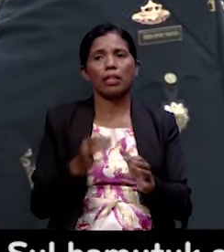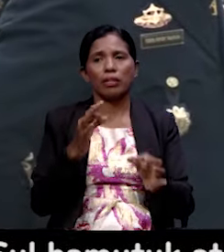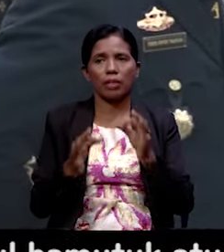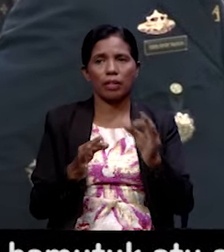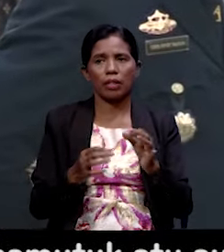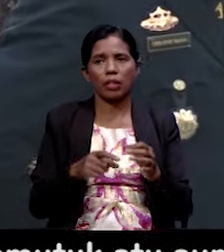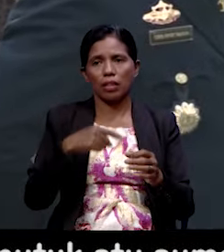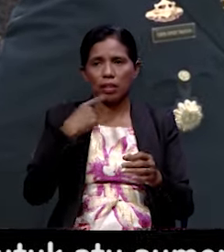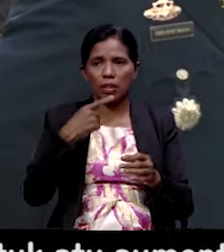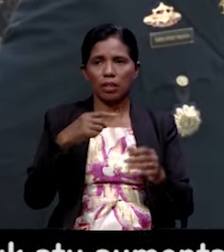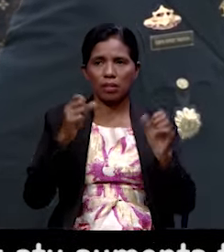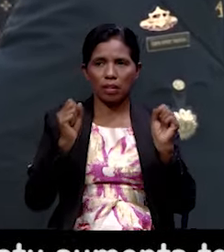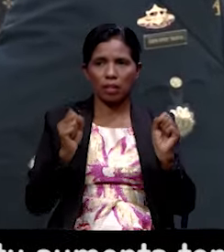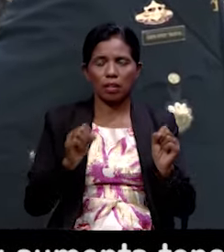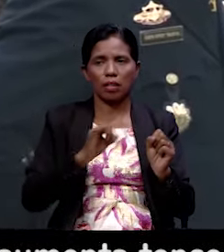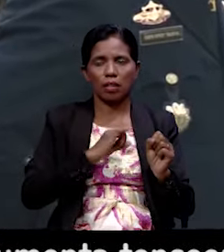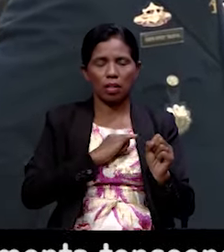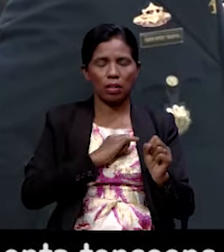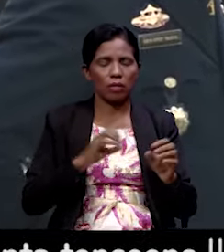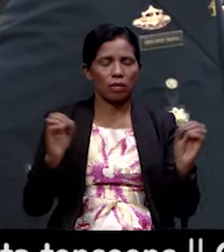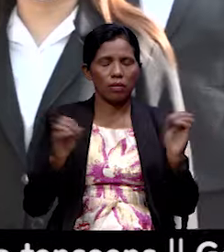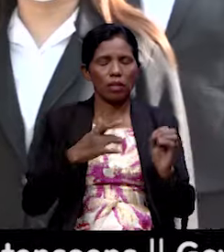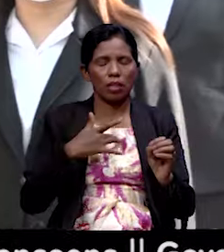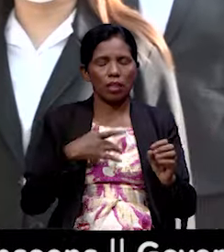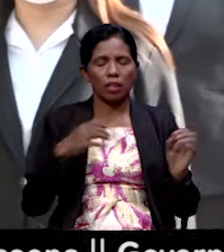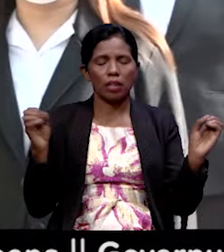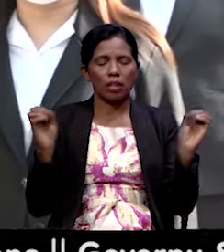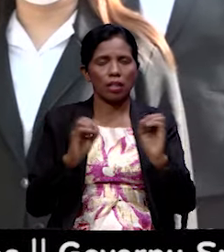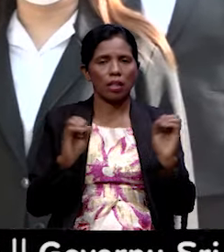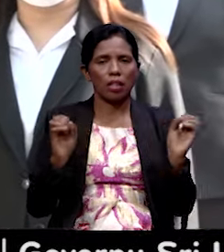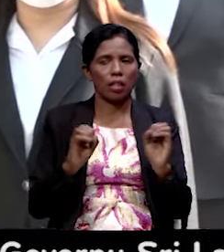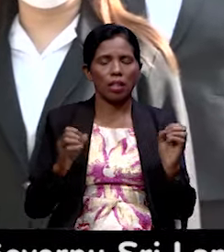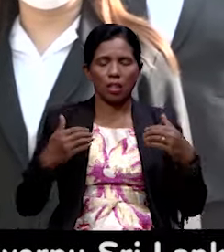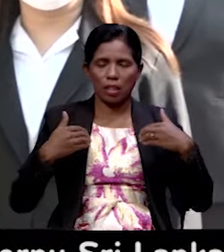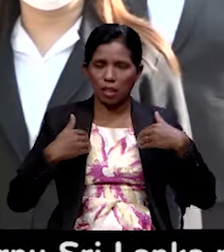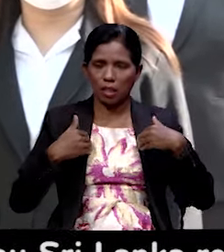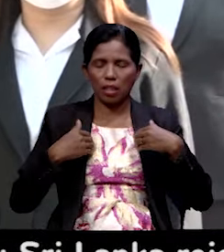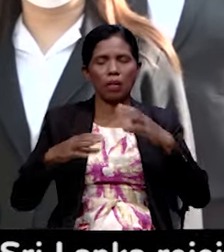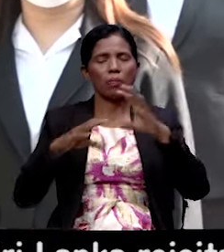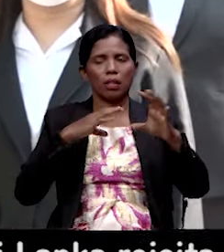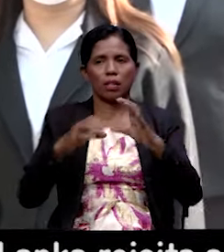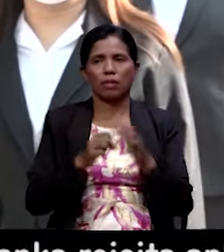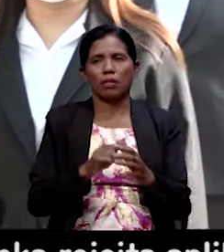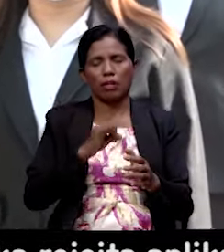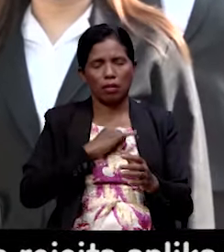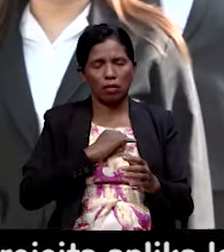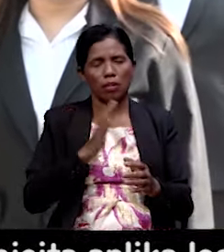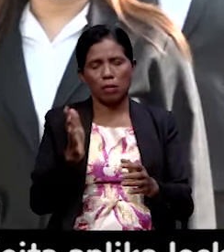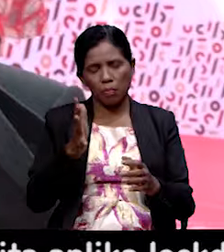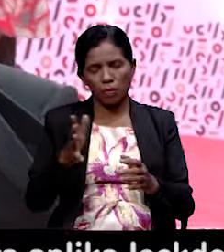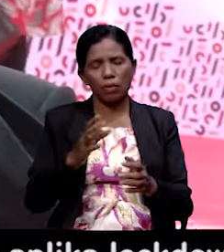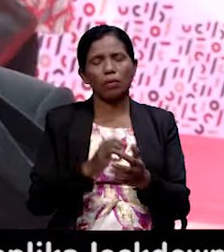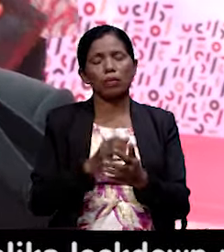pertimbangan untuk hal ini saya kira kurang sensitif kurang sensitif mungkin 50 tahun lagi diberikan tidak ada masalah